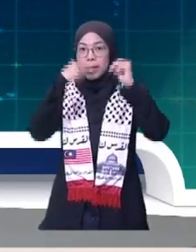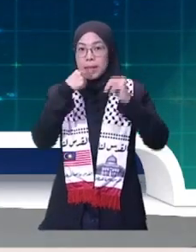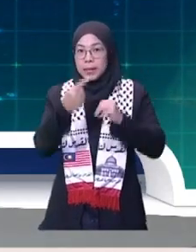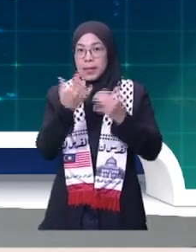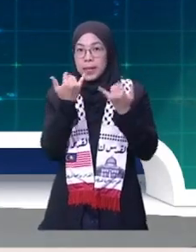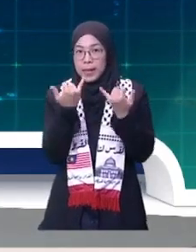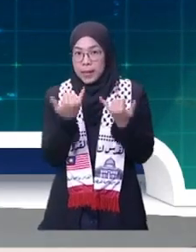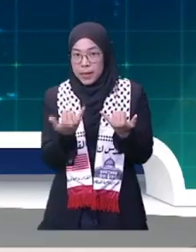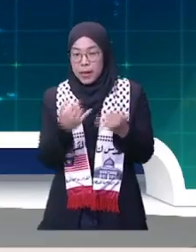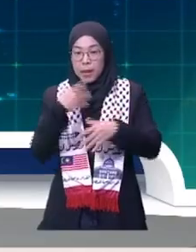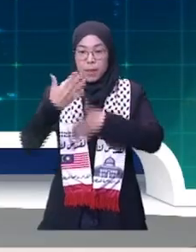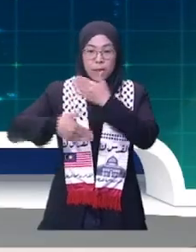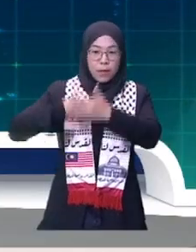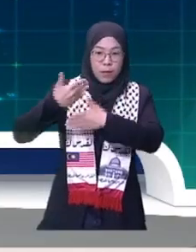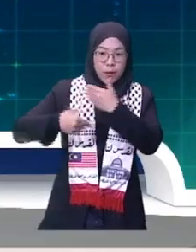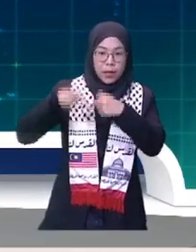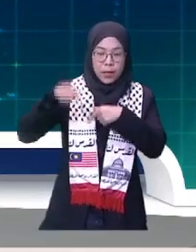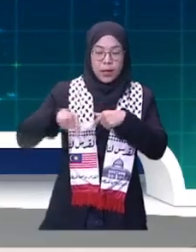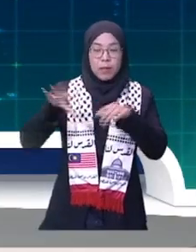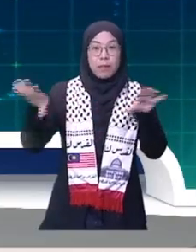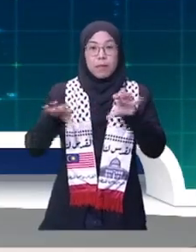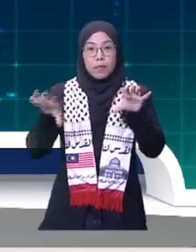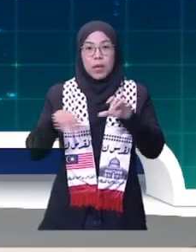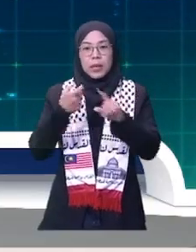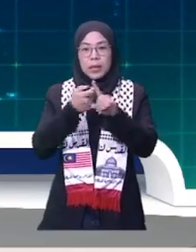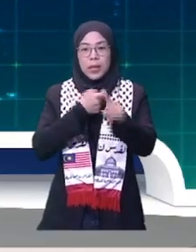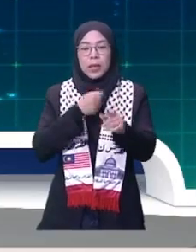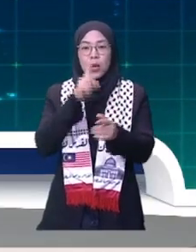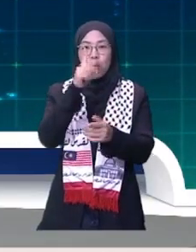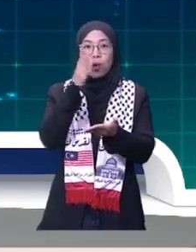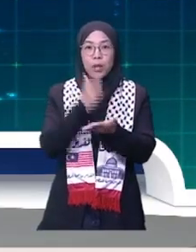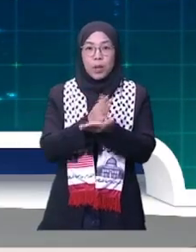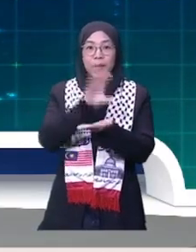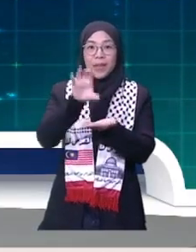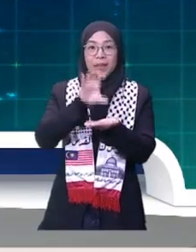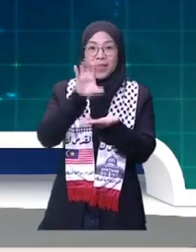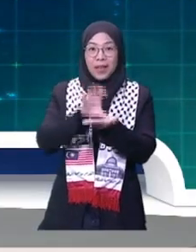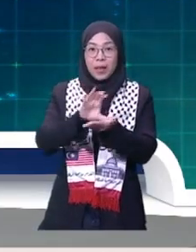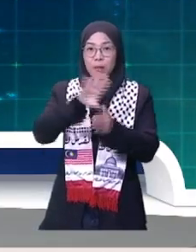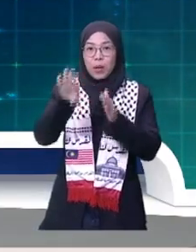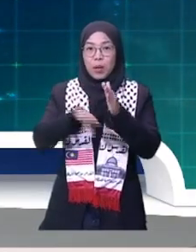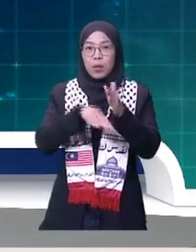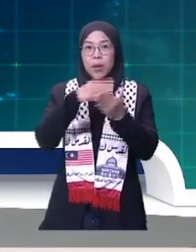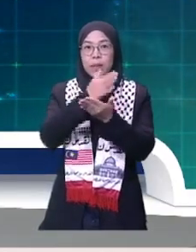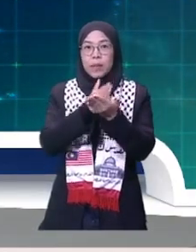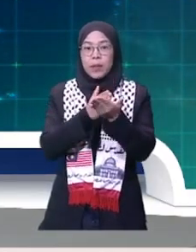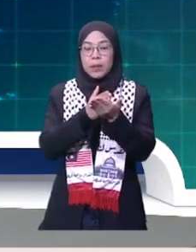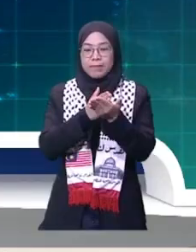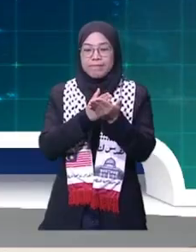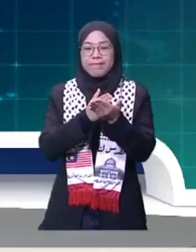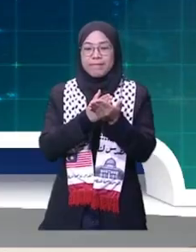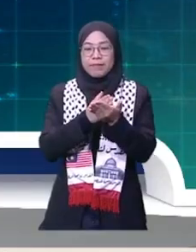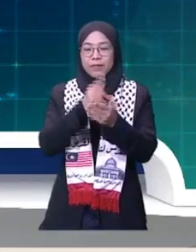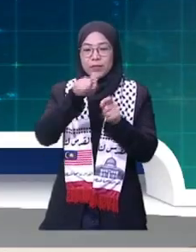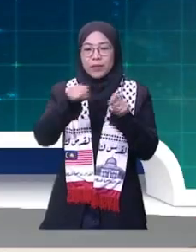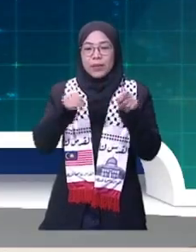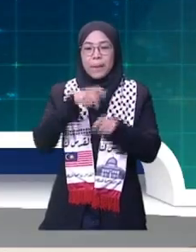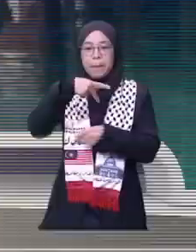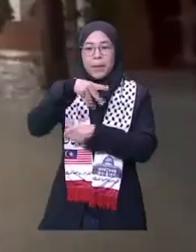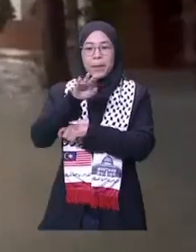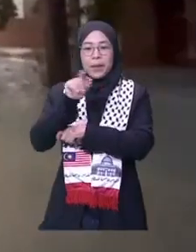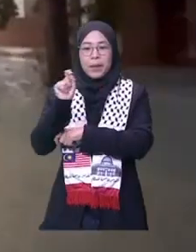Yusof berkata proses tersebut dilaksanakan melalui One Stop Center di bawah bidang kuasa pihak berkuasa tempatan.